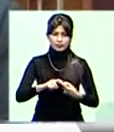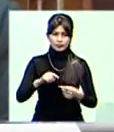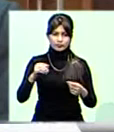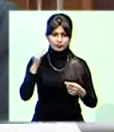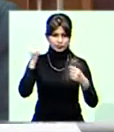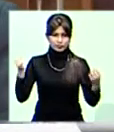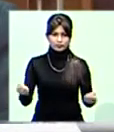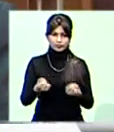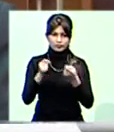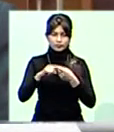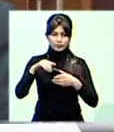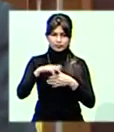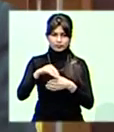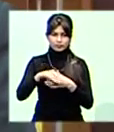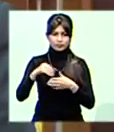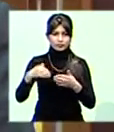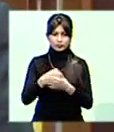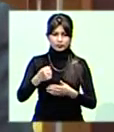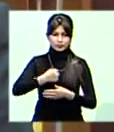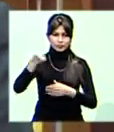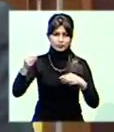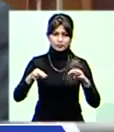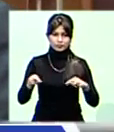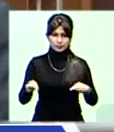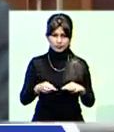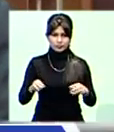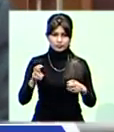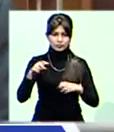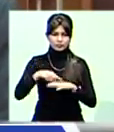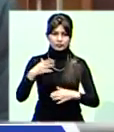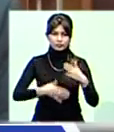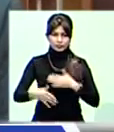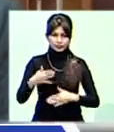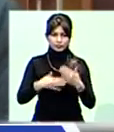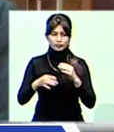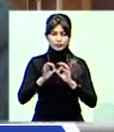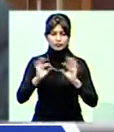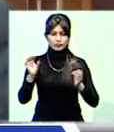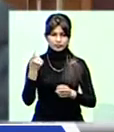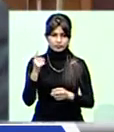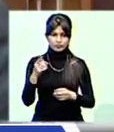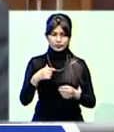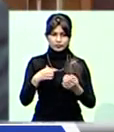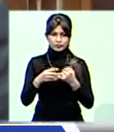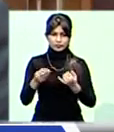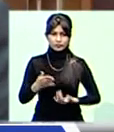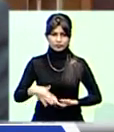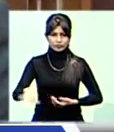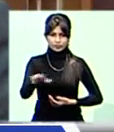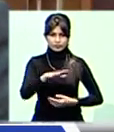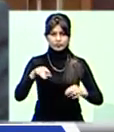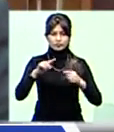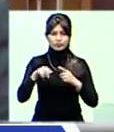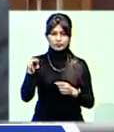қолдау көрсетумен қатар үлкен түсінікпен келуде. Бұл қуантатын жағдай. Себебі еліміздің қарыштап дамуы,